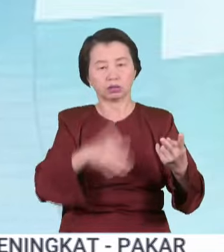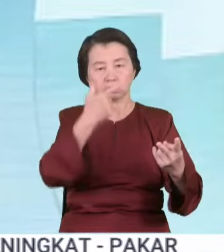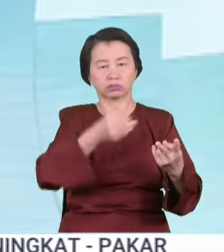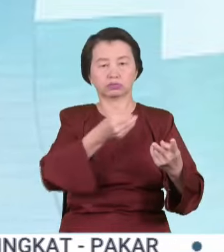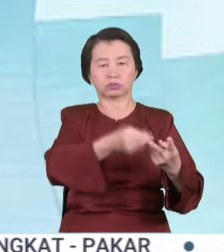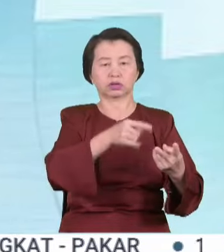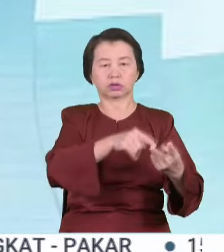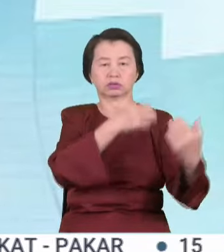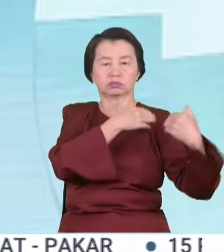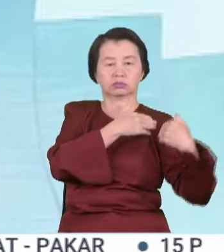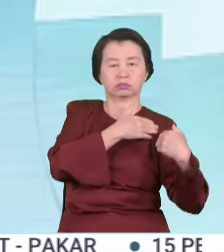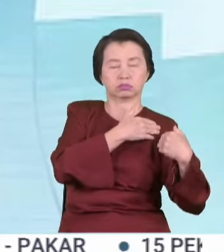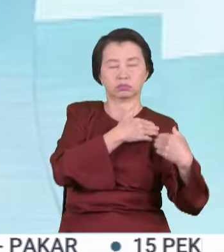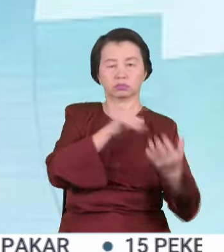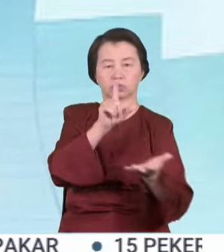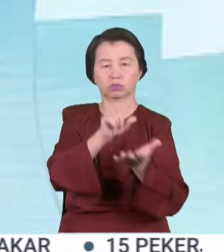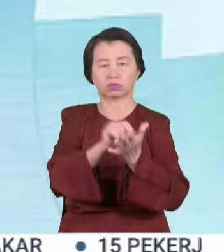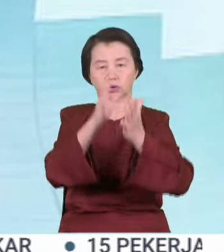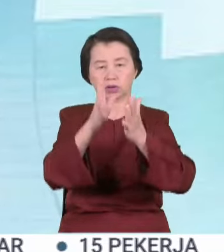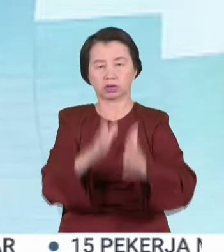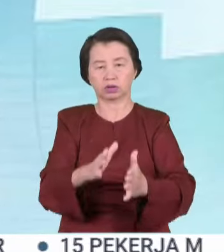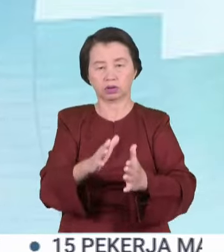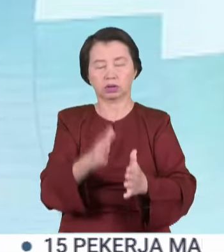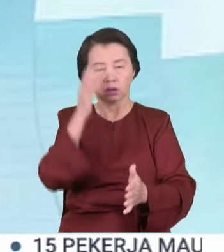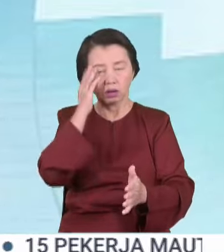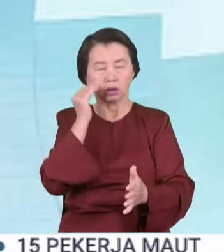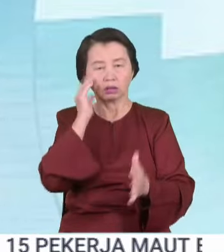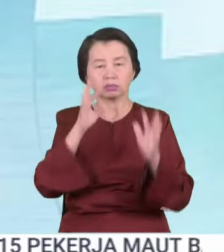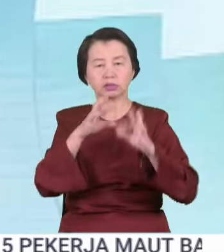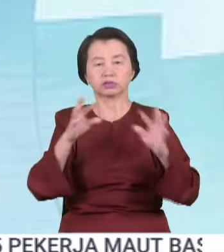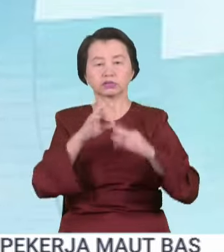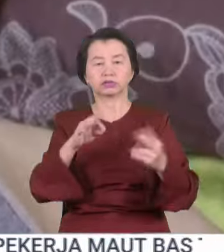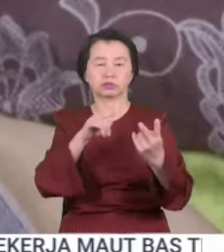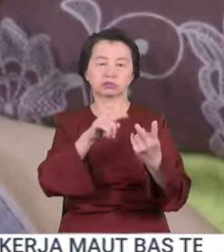menggalas tanggungjawab itu. Wartawan Firdaus Mokhtar menyelami kisah mereka.